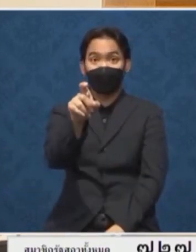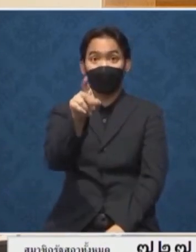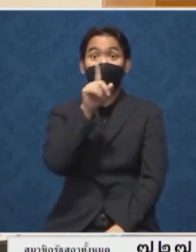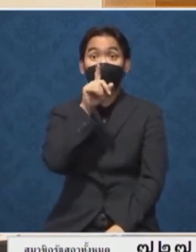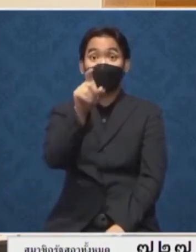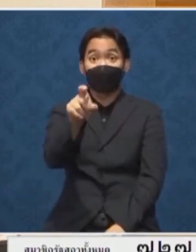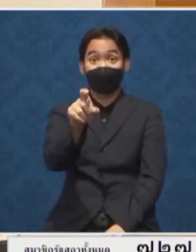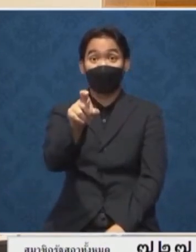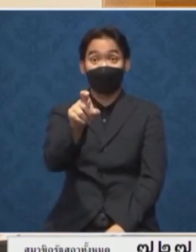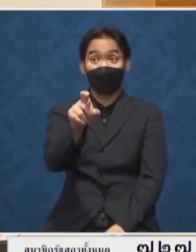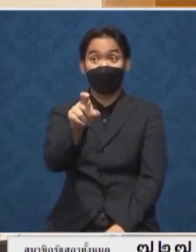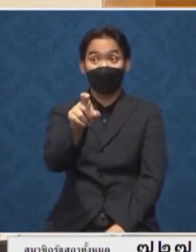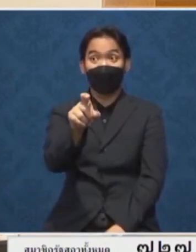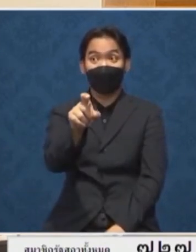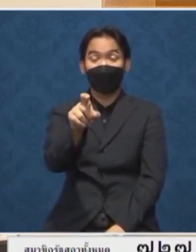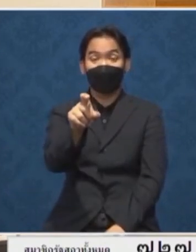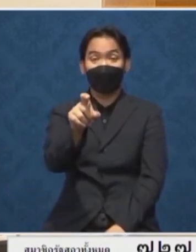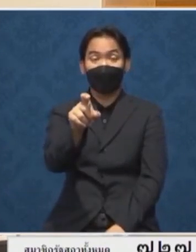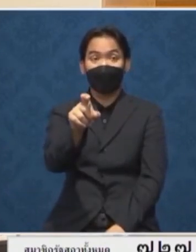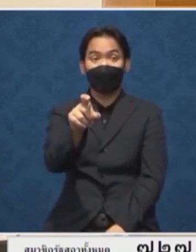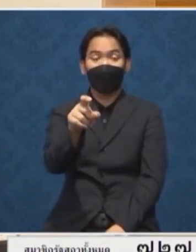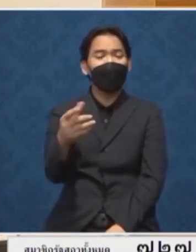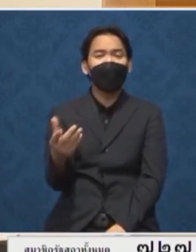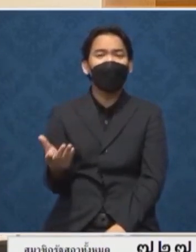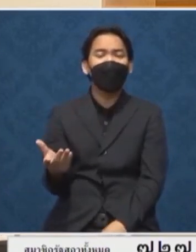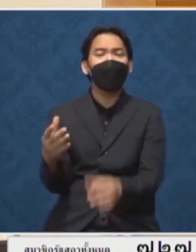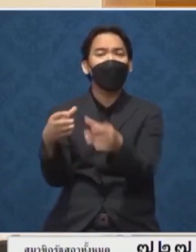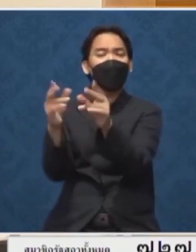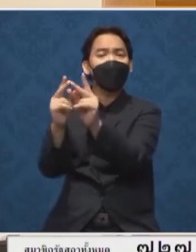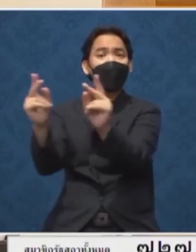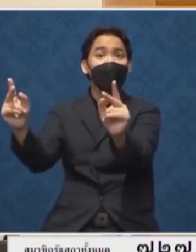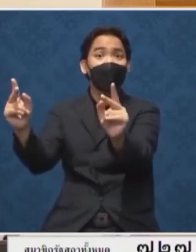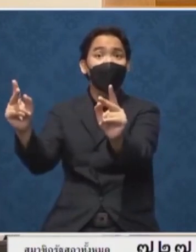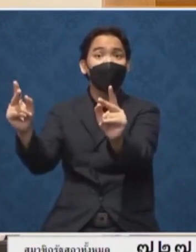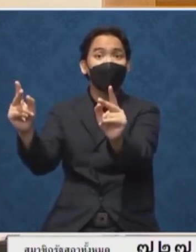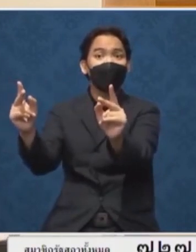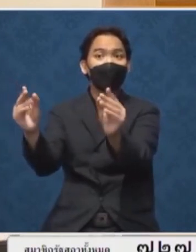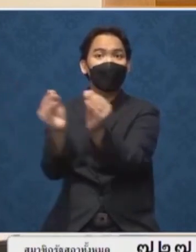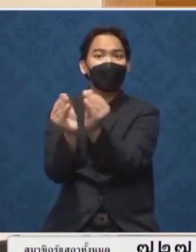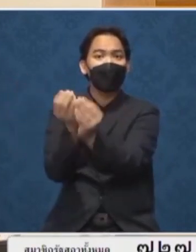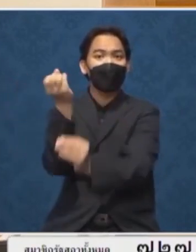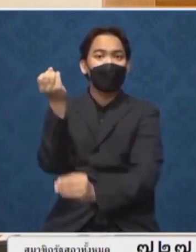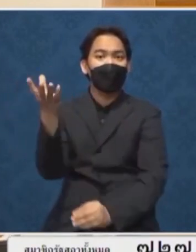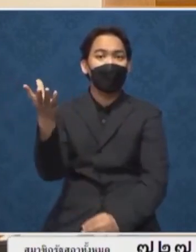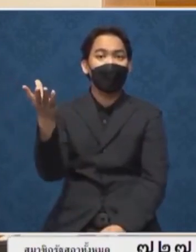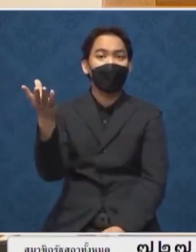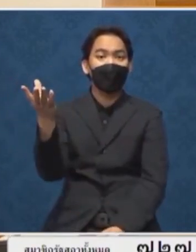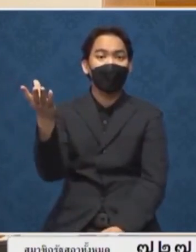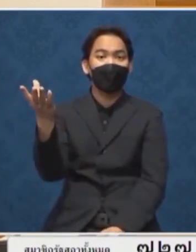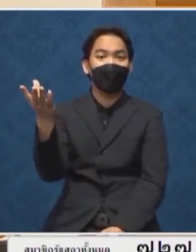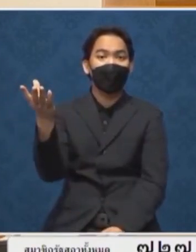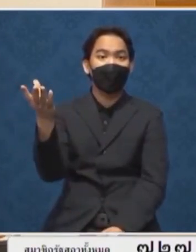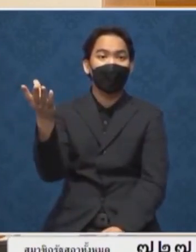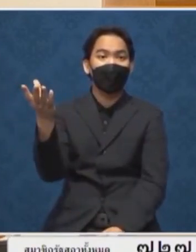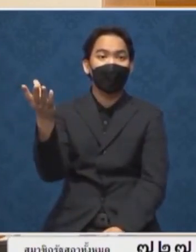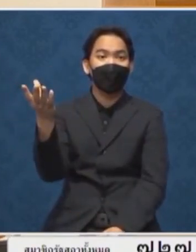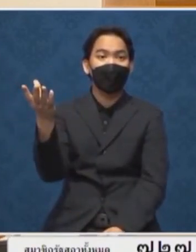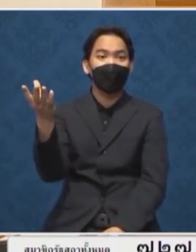าจะเห็นด้วยกับร่างของคณะกรรมการเสียงข้างมากหรือเห็นด้วยกับ